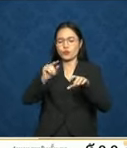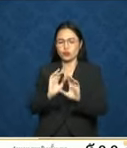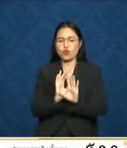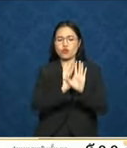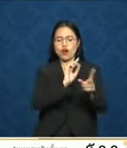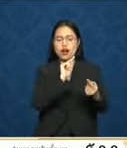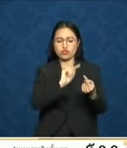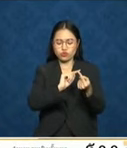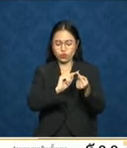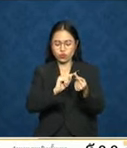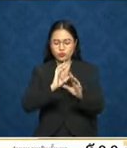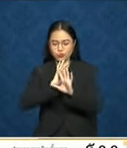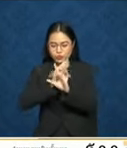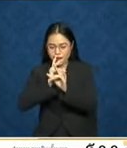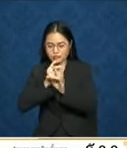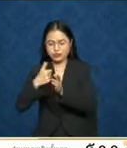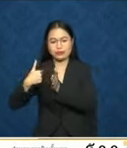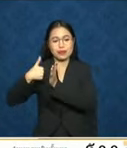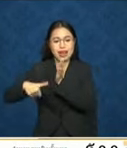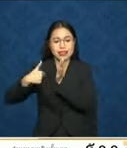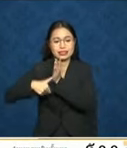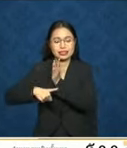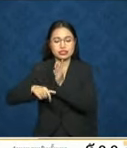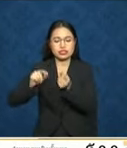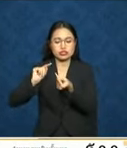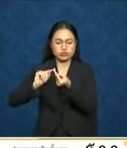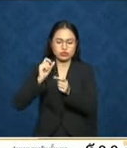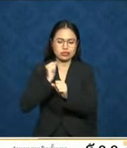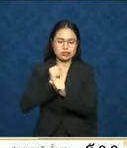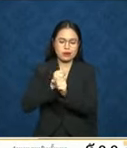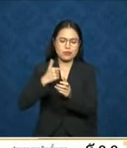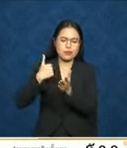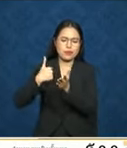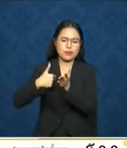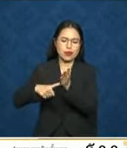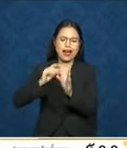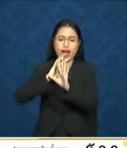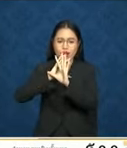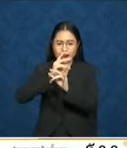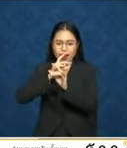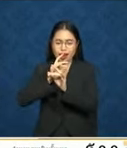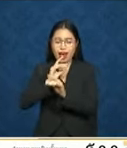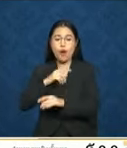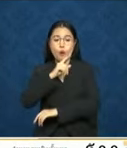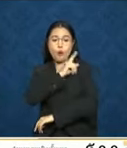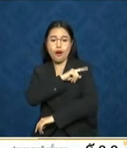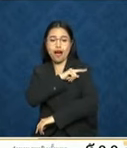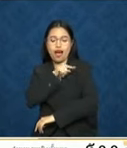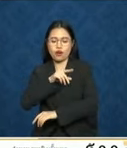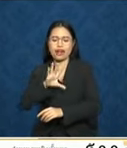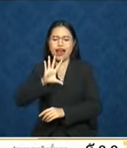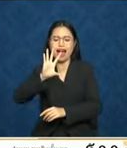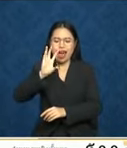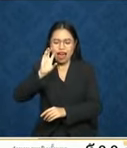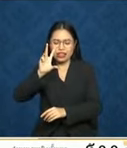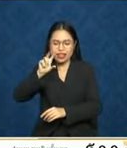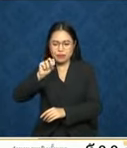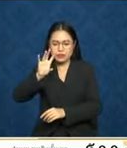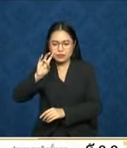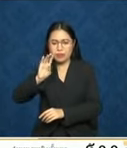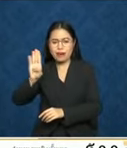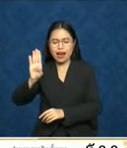ของภาษีในเรื่องของสแตมป์นะครับโดยเฉพาะการผลิตสุราขาวเนี่ย35ดีกรีเนี่ยเก็บค่าสแตมป์37บาท40ดีกรีที่ขายดี